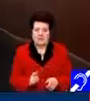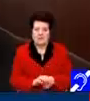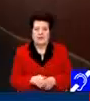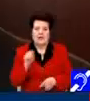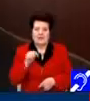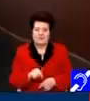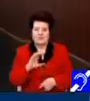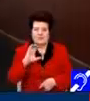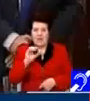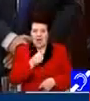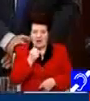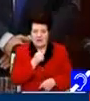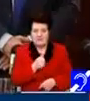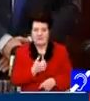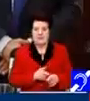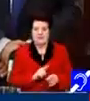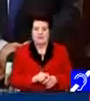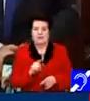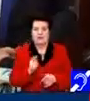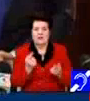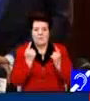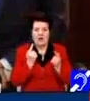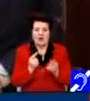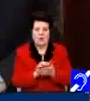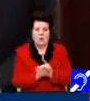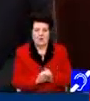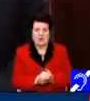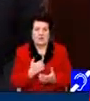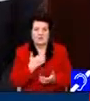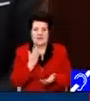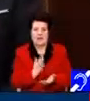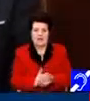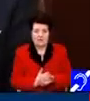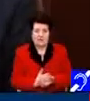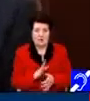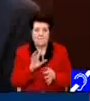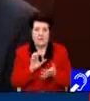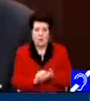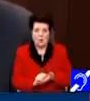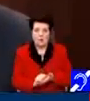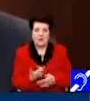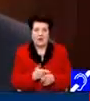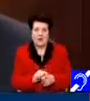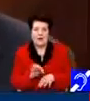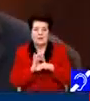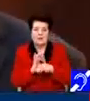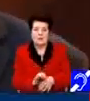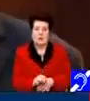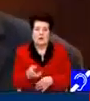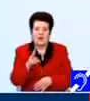în acest an austral al Marii Uniri, să avem niște preocupări care să ducă